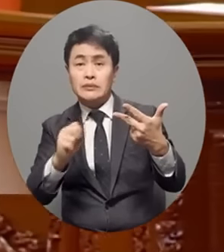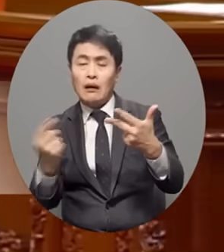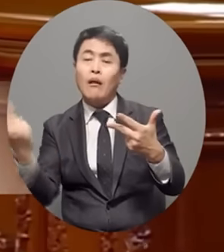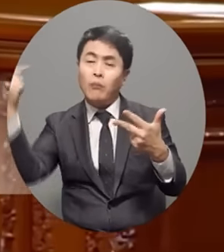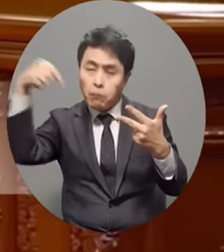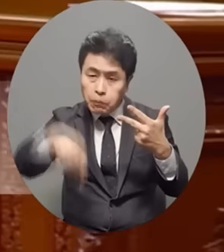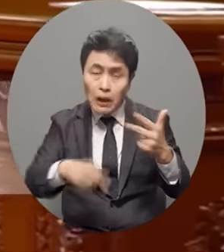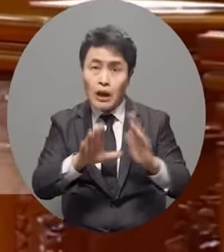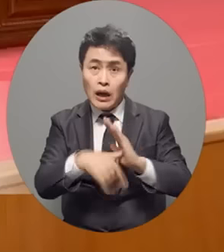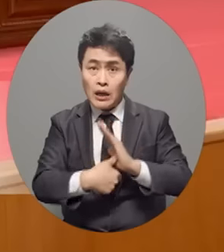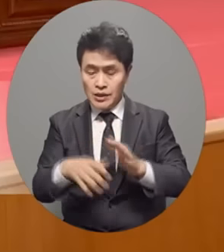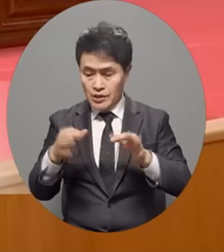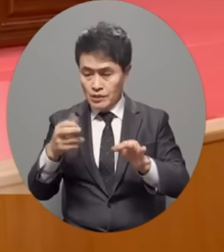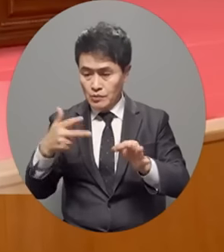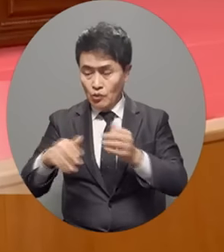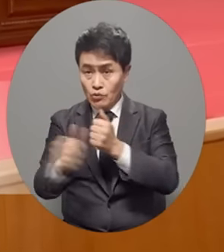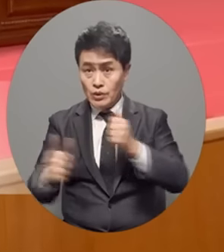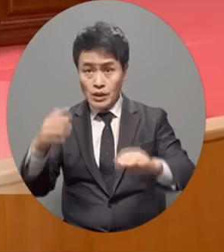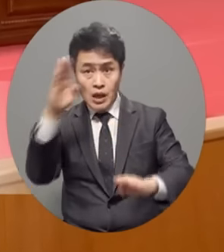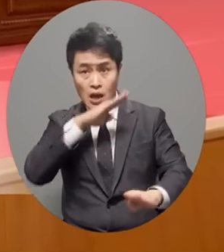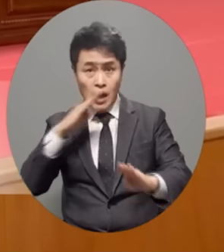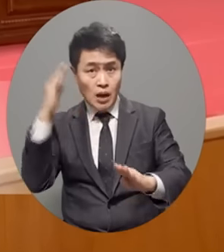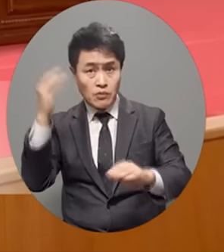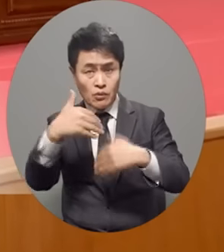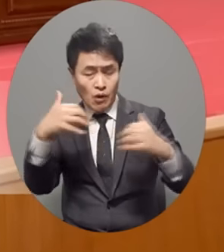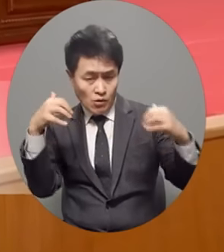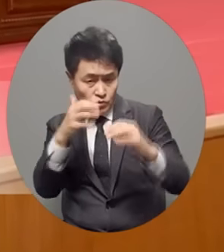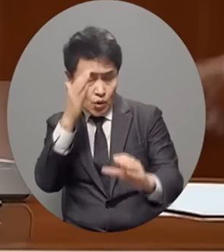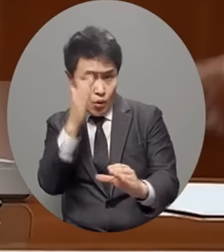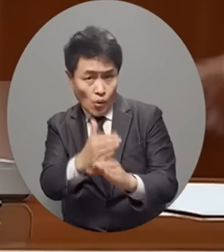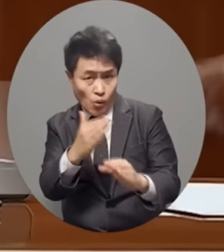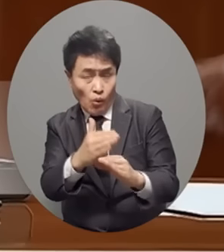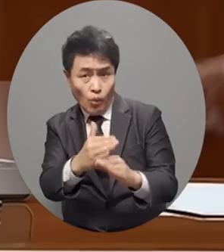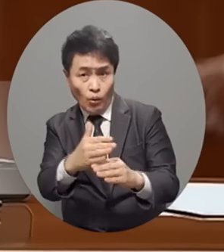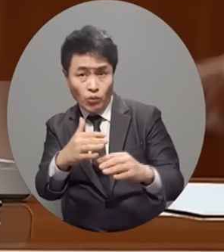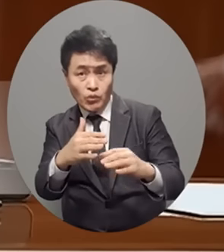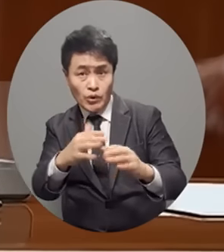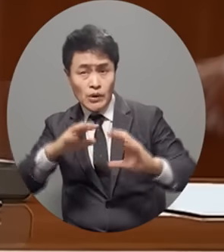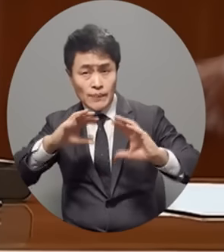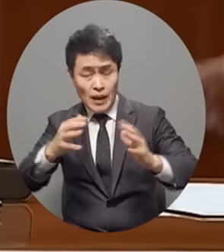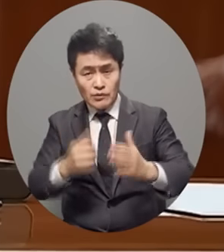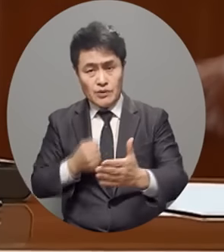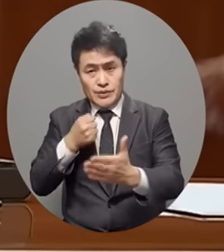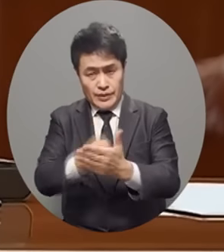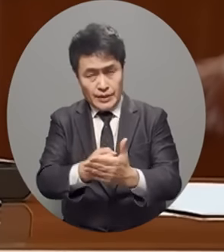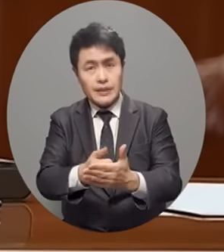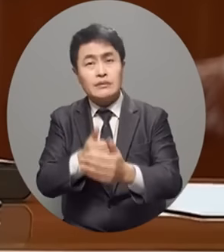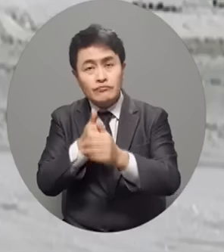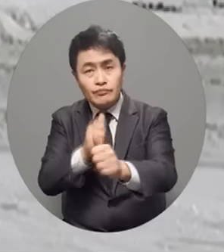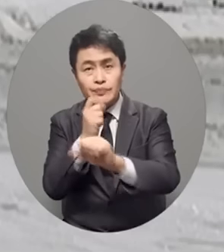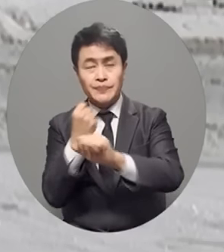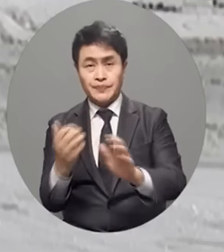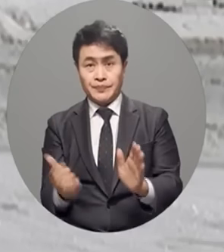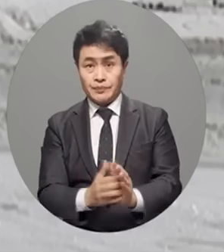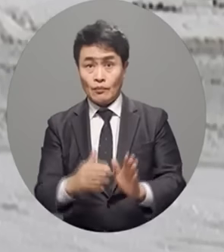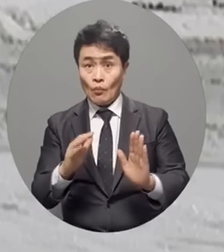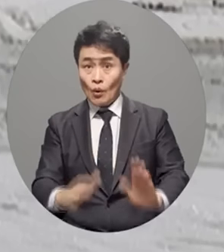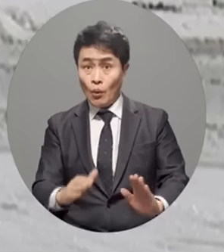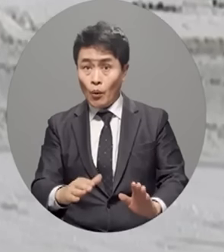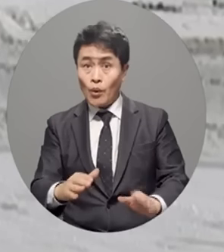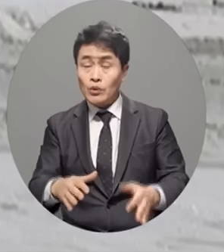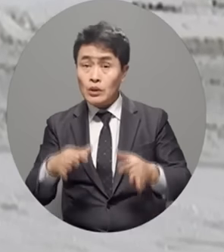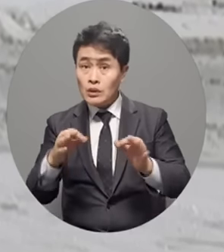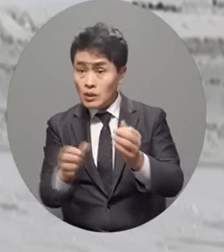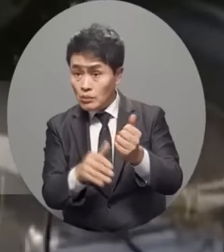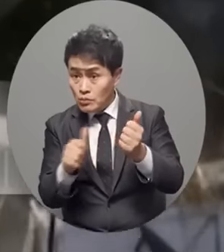도발은 김정은 위원장이 남북관계를 전쟁 중인 교전국으로 규정한 데 따른 것으로 보입니다. 더불어 오늘 김